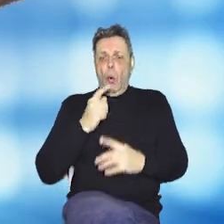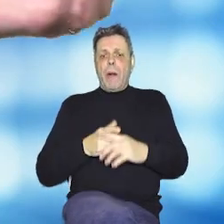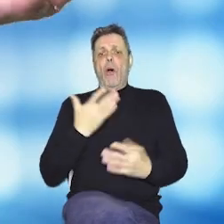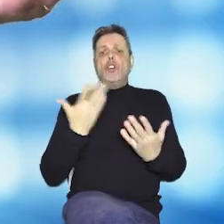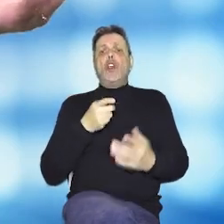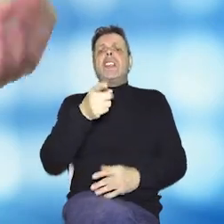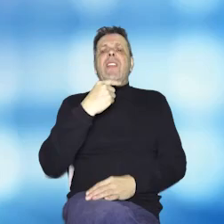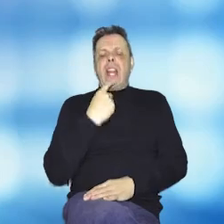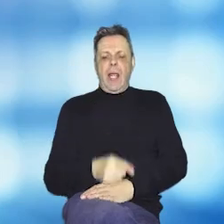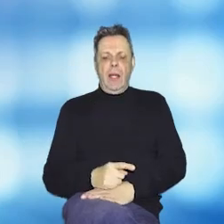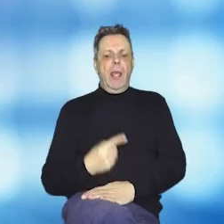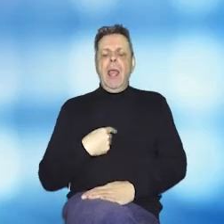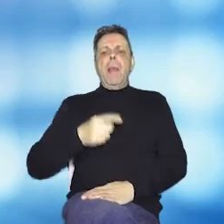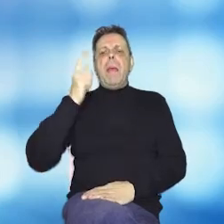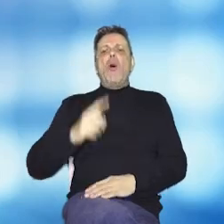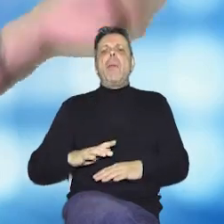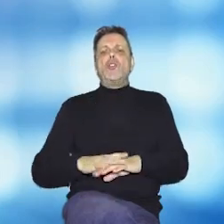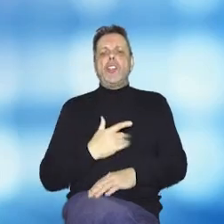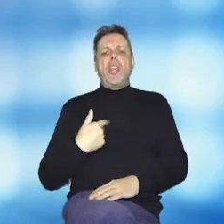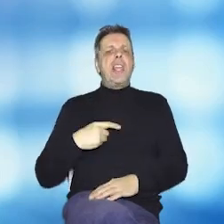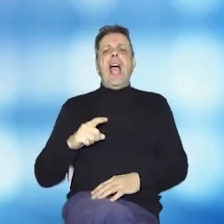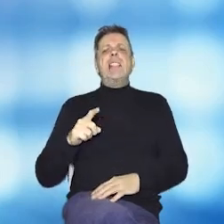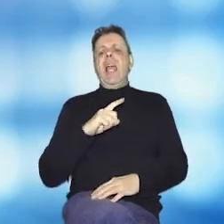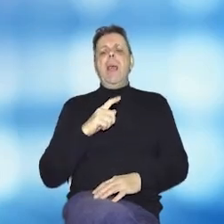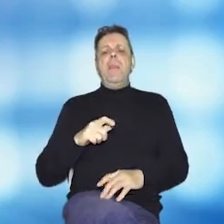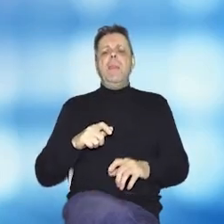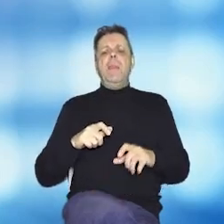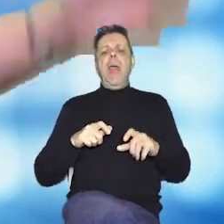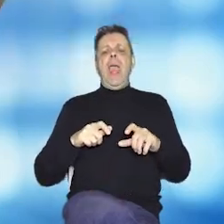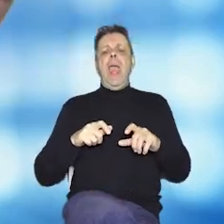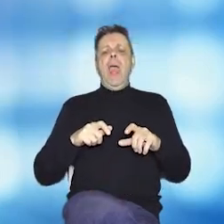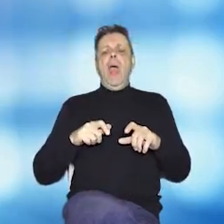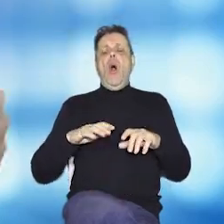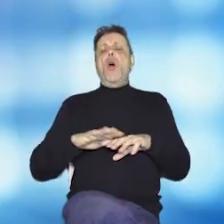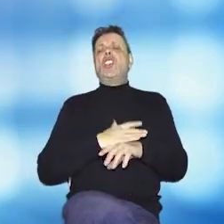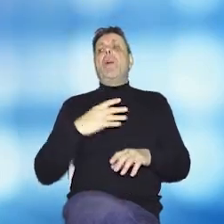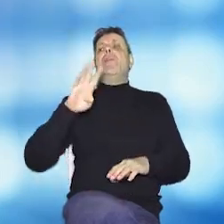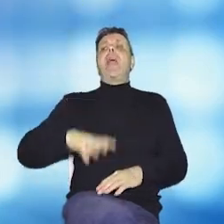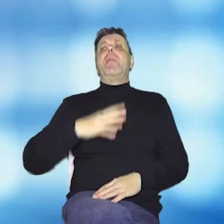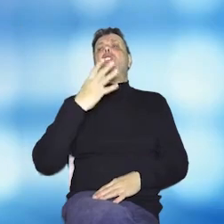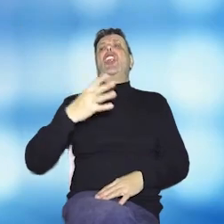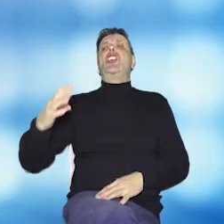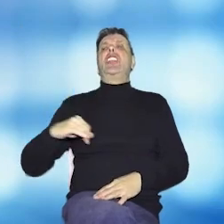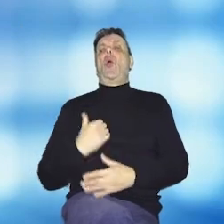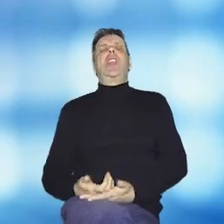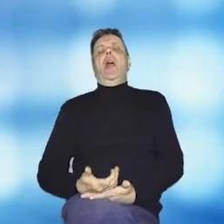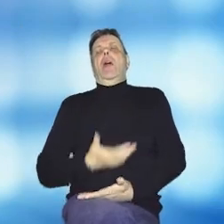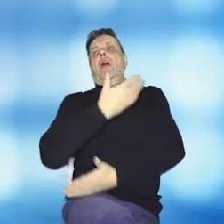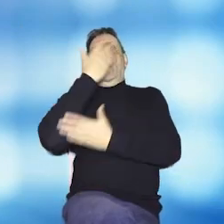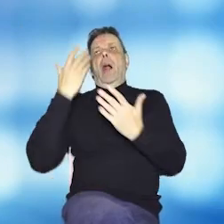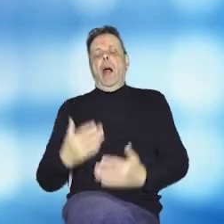upravo to što ste vi rekli. Ne moramo se osjećati. Ja se isto ne osjećam kao da imam 44. Pa, tako da, evo, to je mislim jedan jako dobar